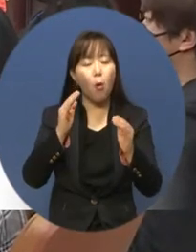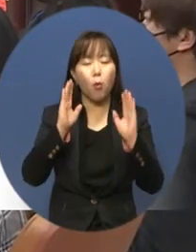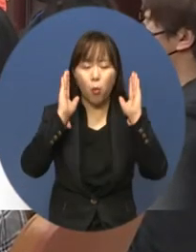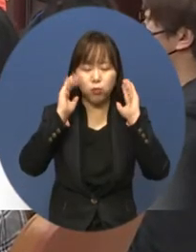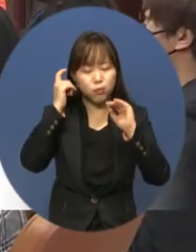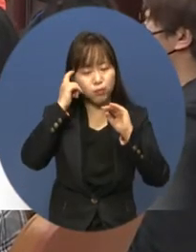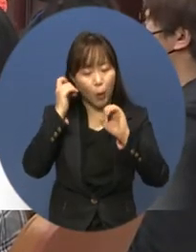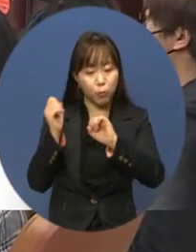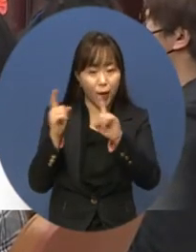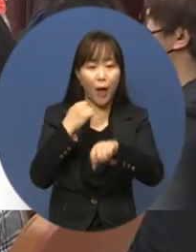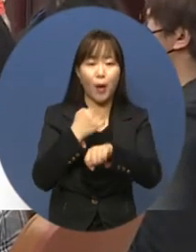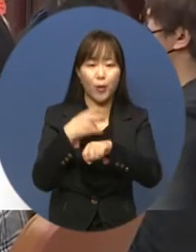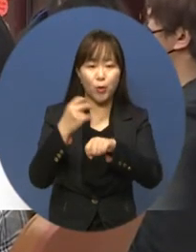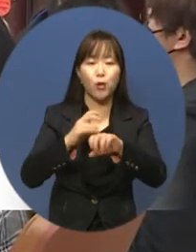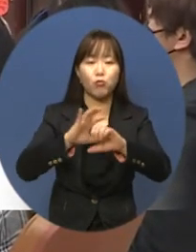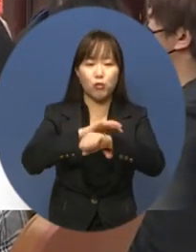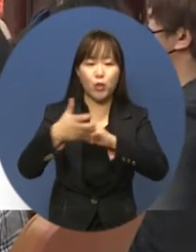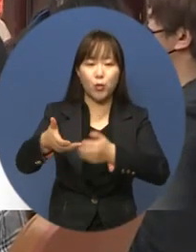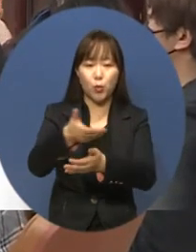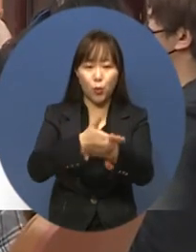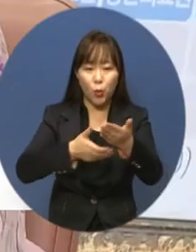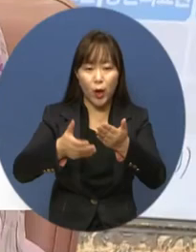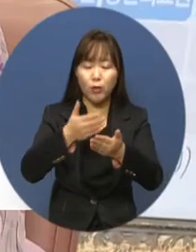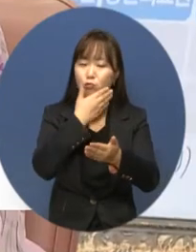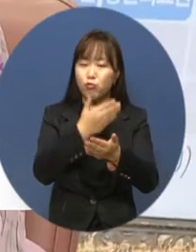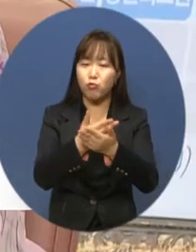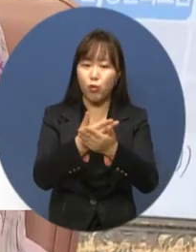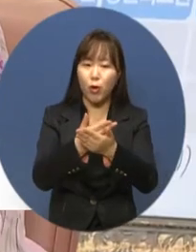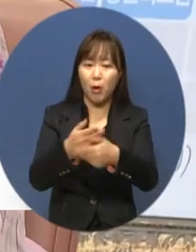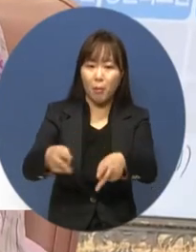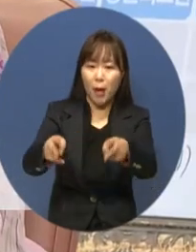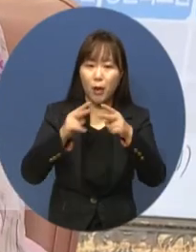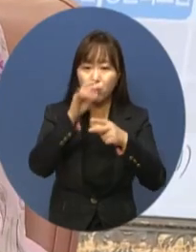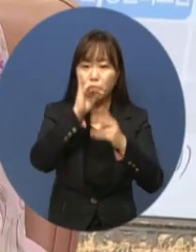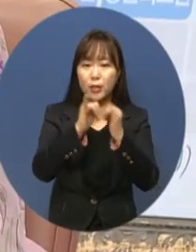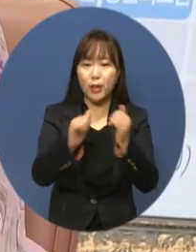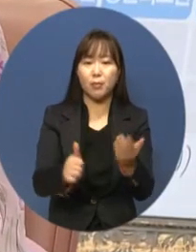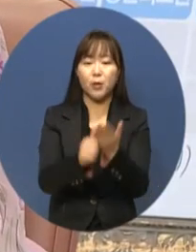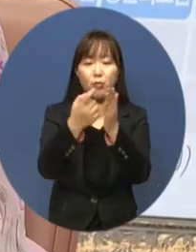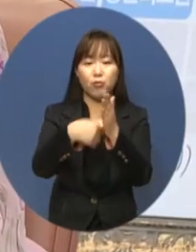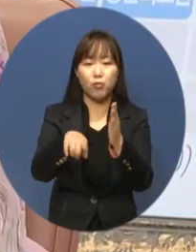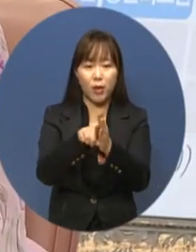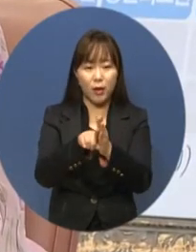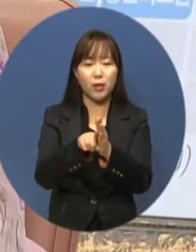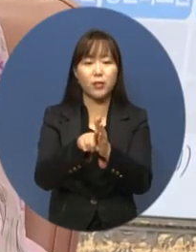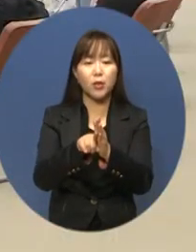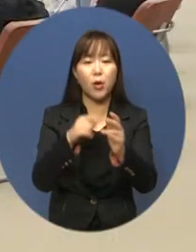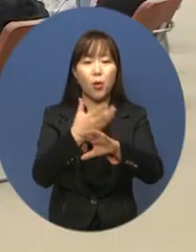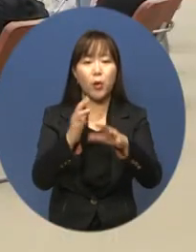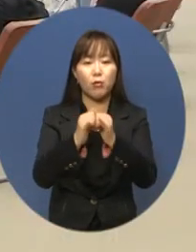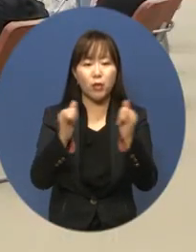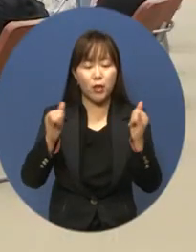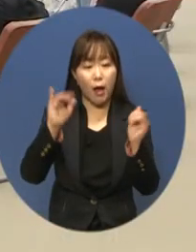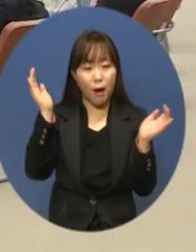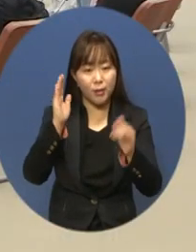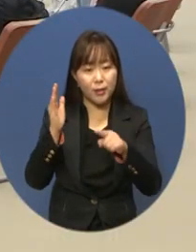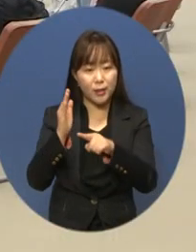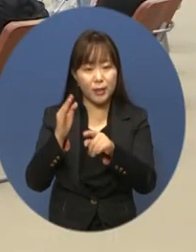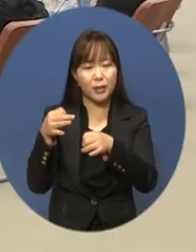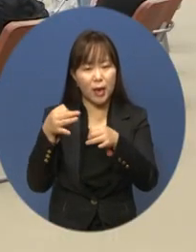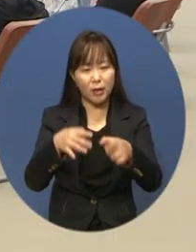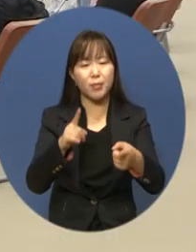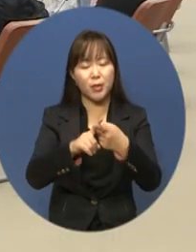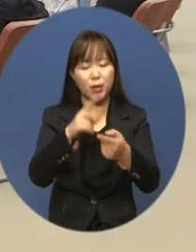높이고 국제 교류의 핵심 가교역할을 할 인재 양성을 위해 국제교류 외국인 유학생 장학금 규정을